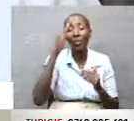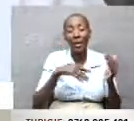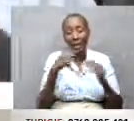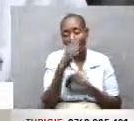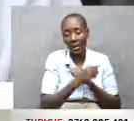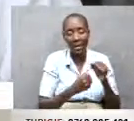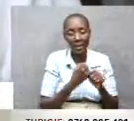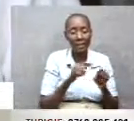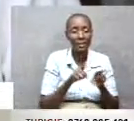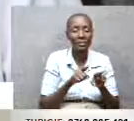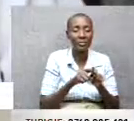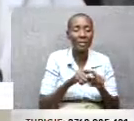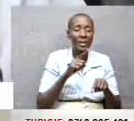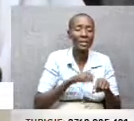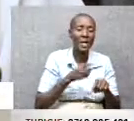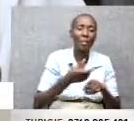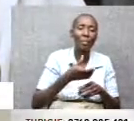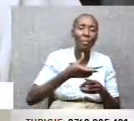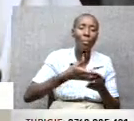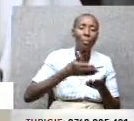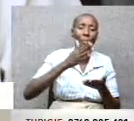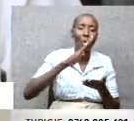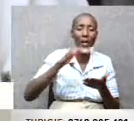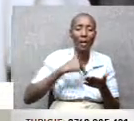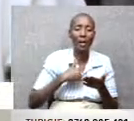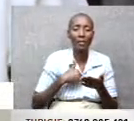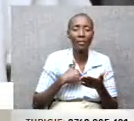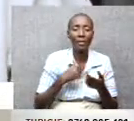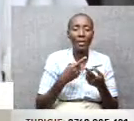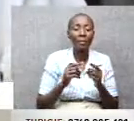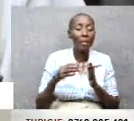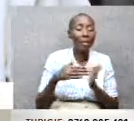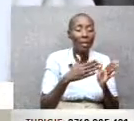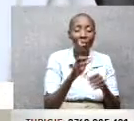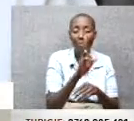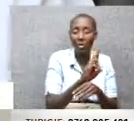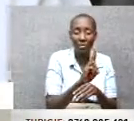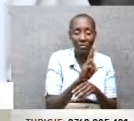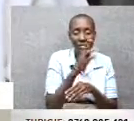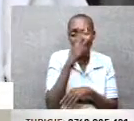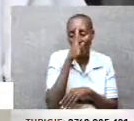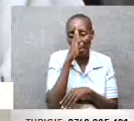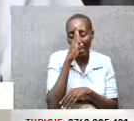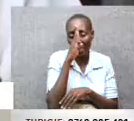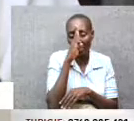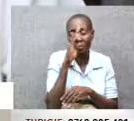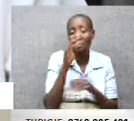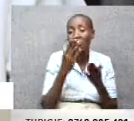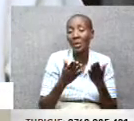mpaka wakaongezewa muda, lakini kwa zile methods wametumia sidhani ya kwamba wamepata